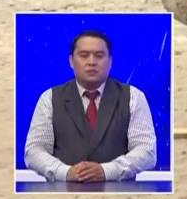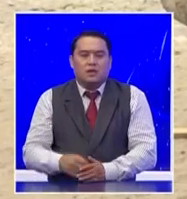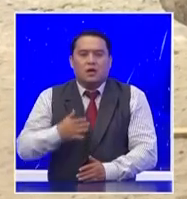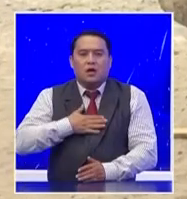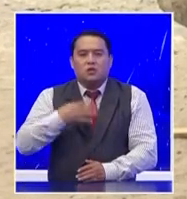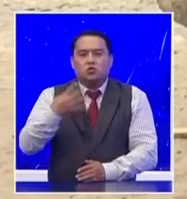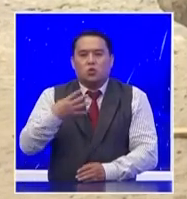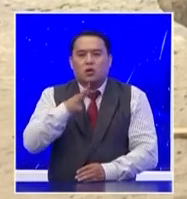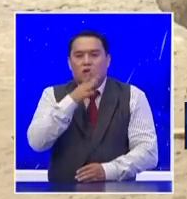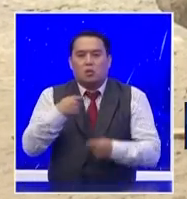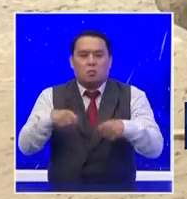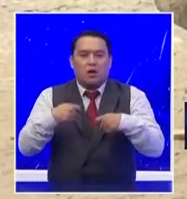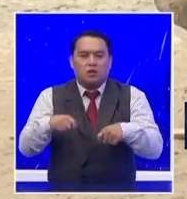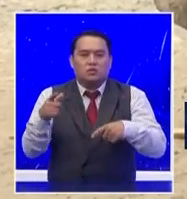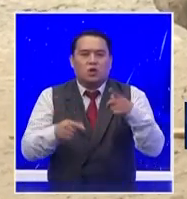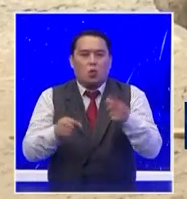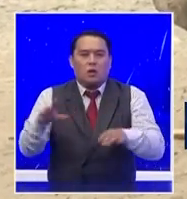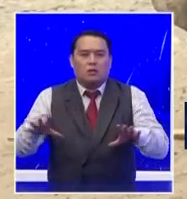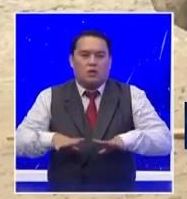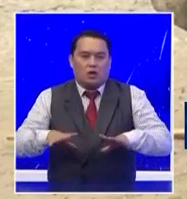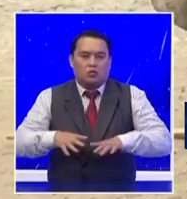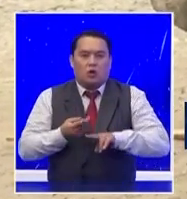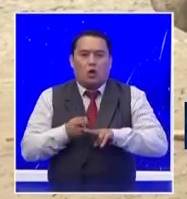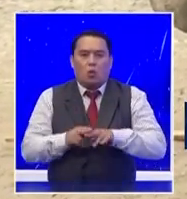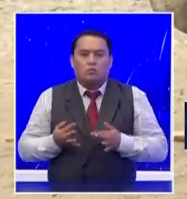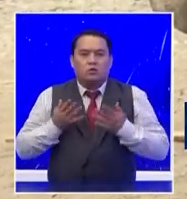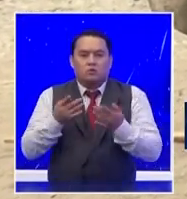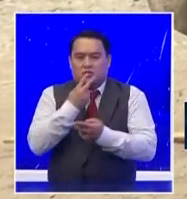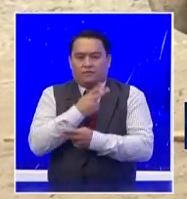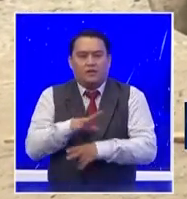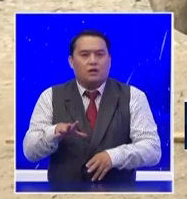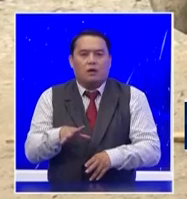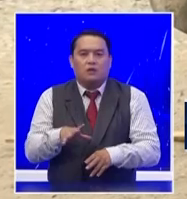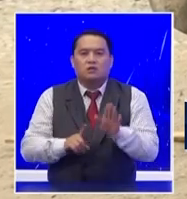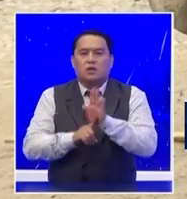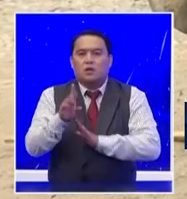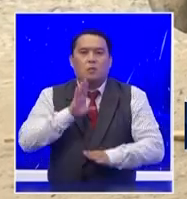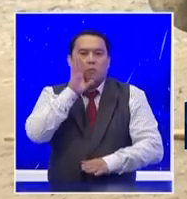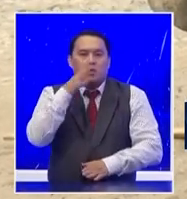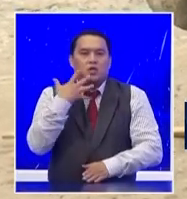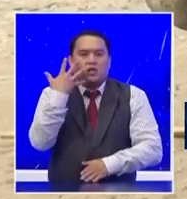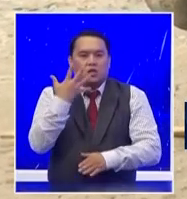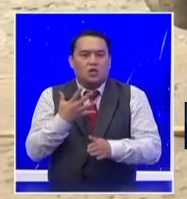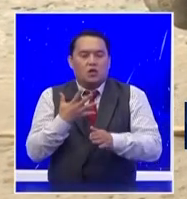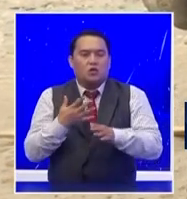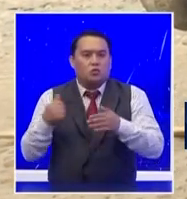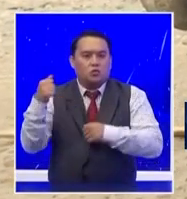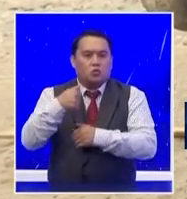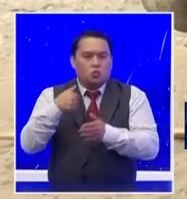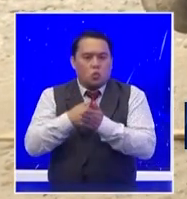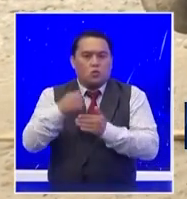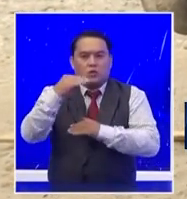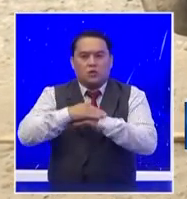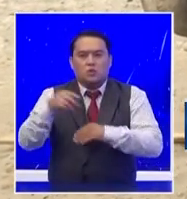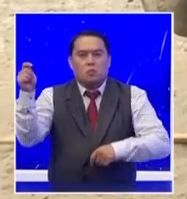40 лет я занимаюсь продажей саумала и кумыса, но такого спроса ни разу не видела. Начиная с 5 утра и заканчивая в 9 часов вечера, к нам